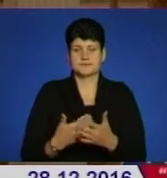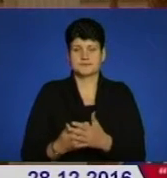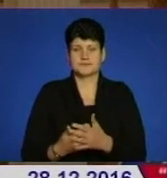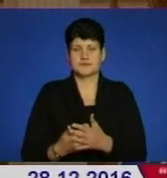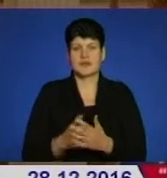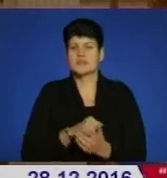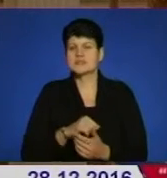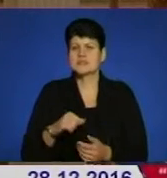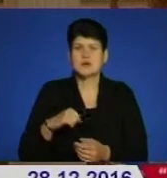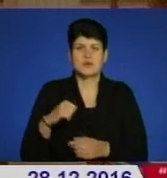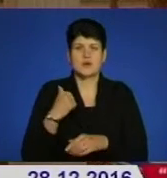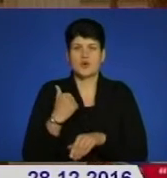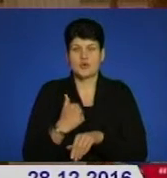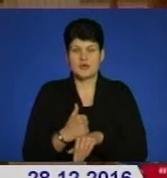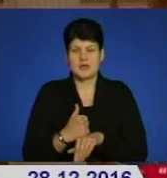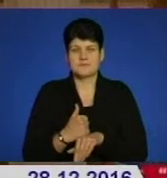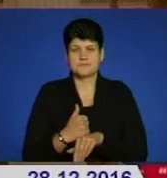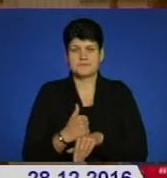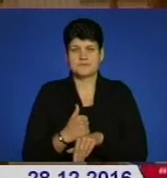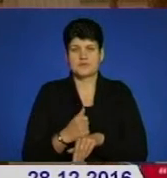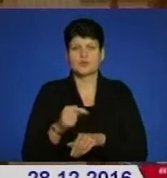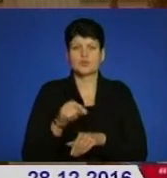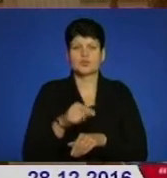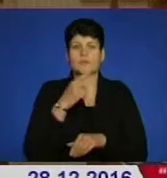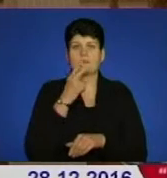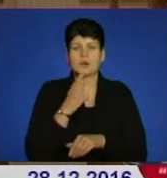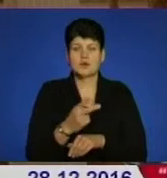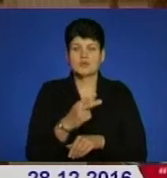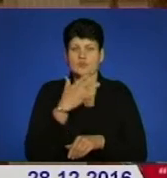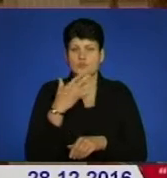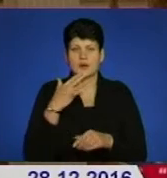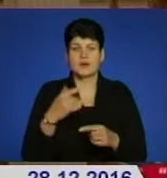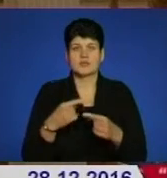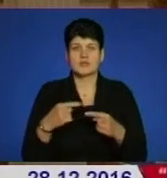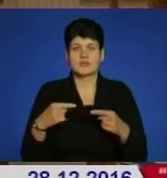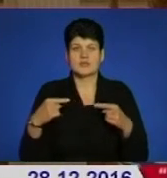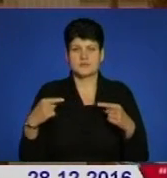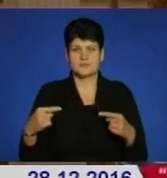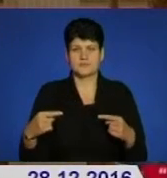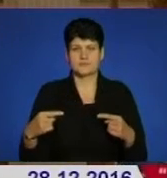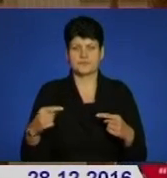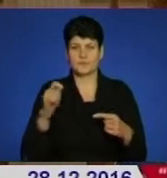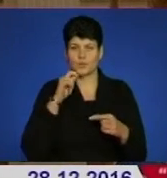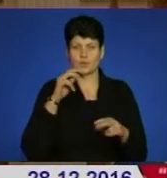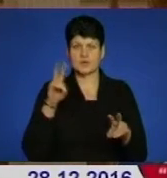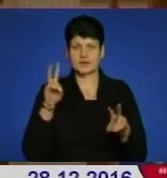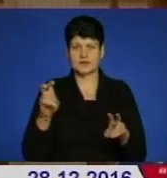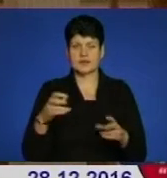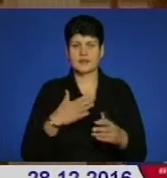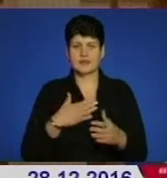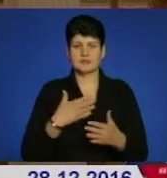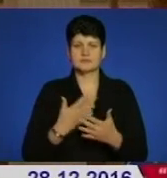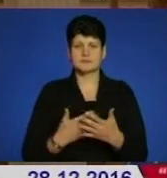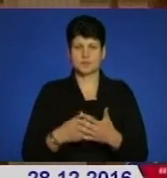Але саме головне, що ми тут бачимо дуже багато україністики, тобто наших символів